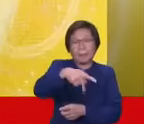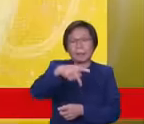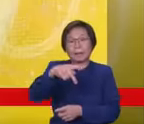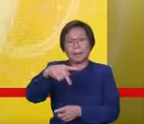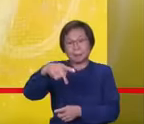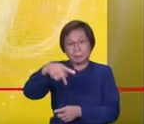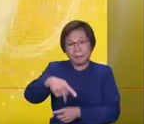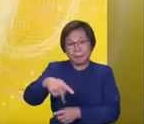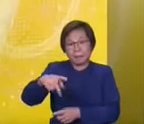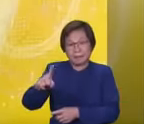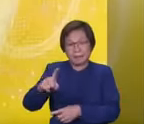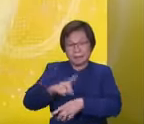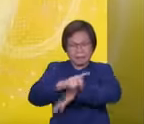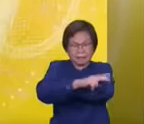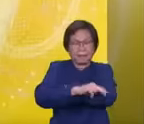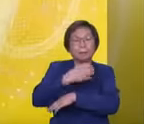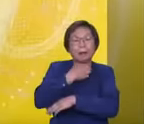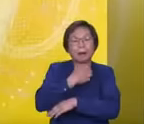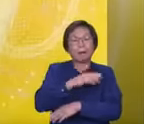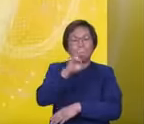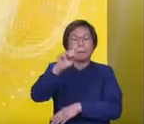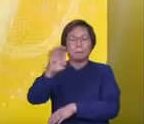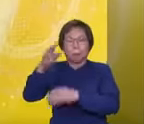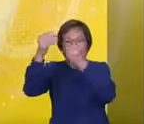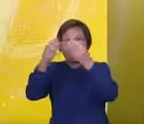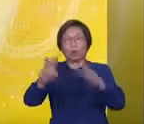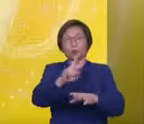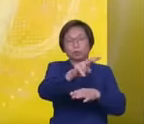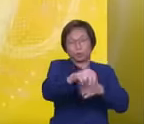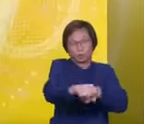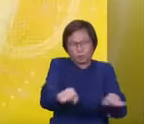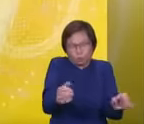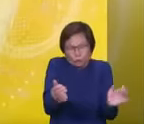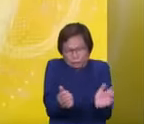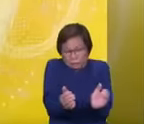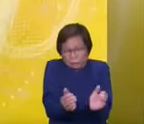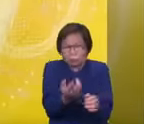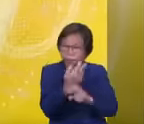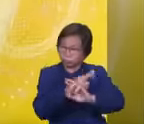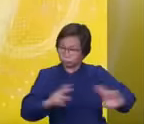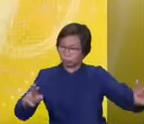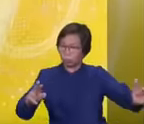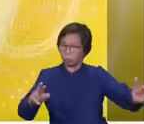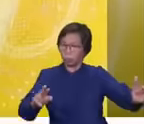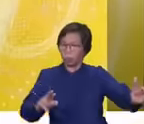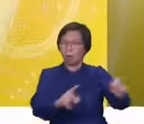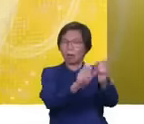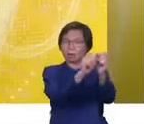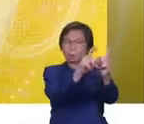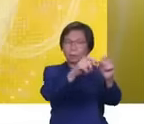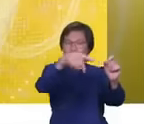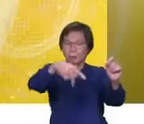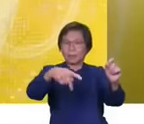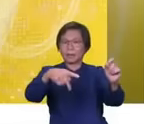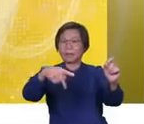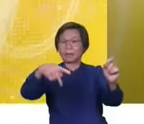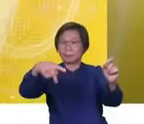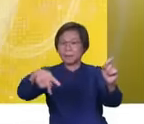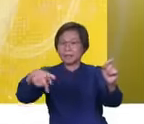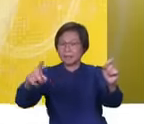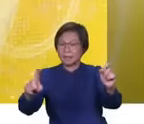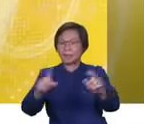menteri bisa jatuh jalani Muhammad memalukan dua buah studio-mini akan disediakan di setiap 11 PPD